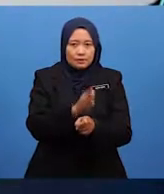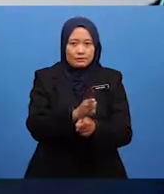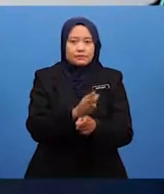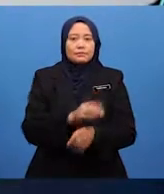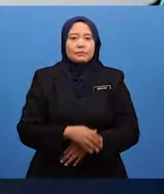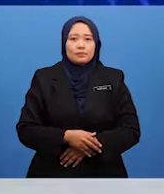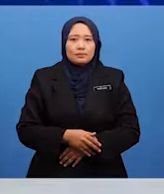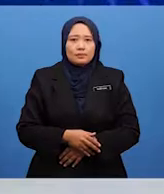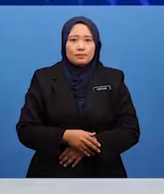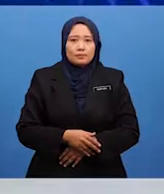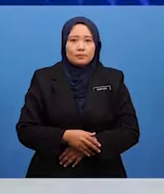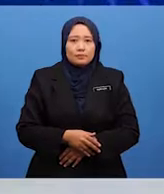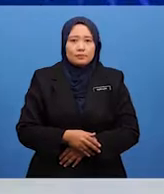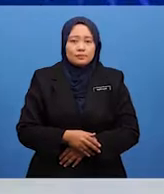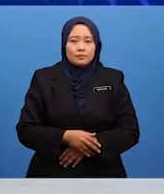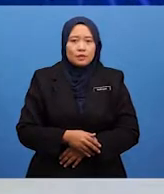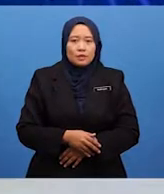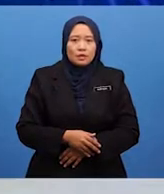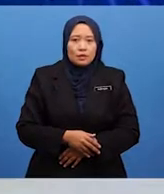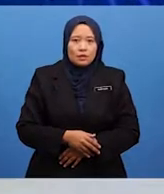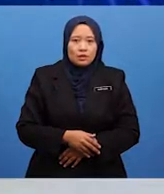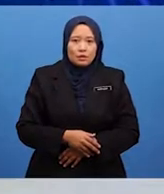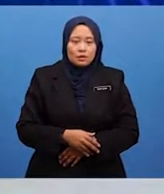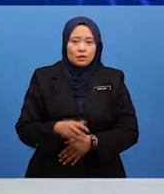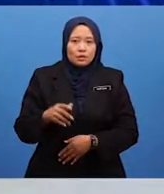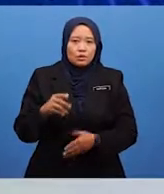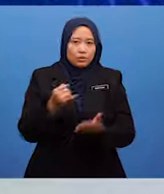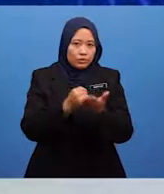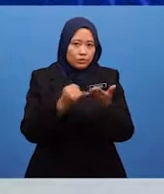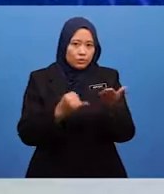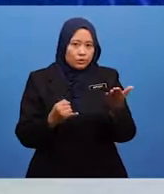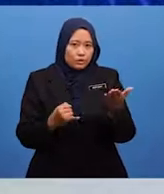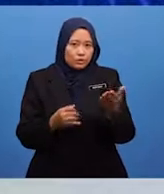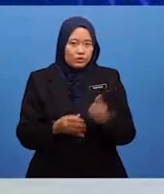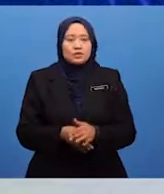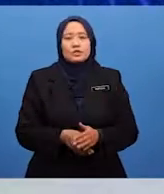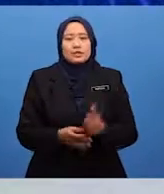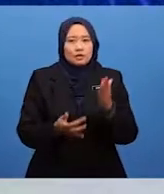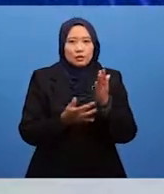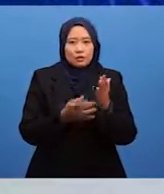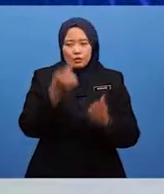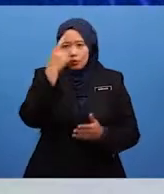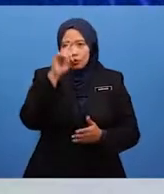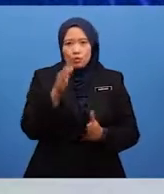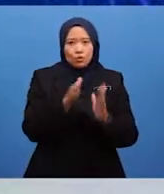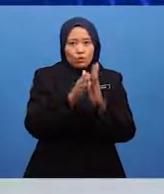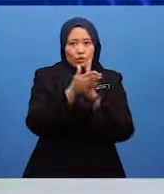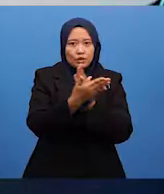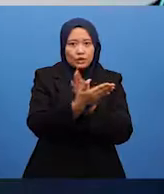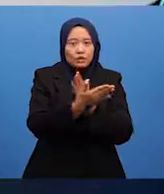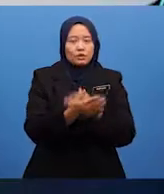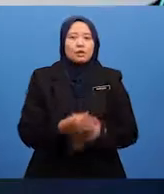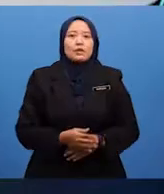lukisan technical ini lukis Afrika ini yang digunakan oleh pelajar untuk membuat pengolahan objek